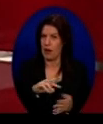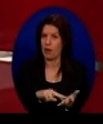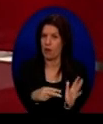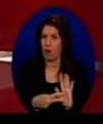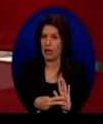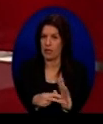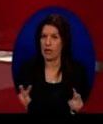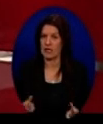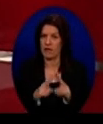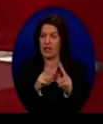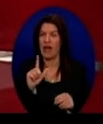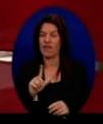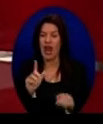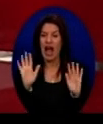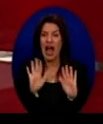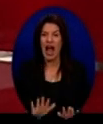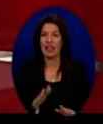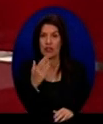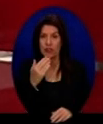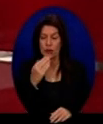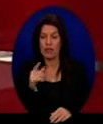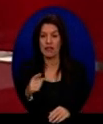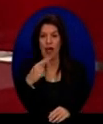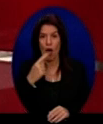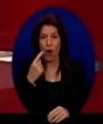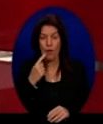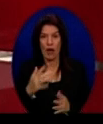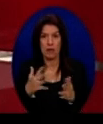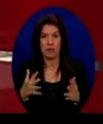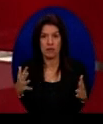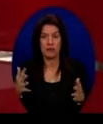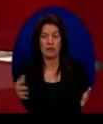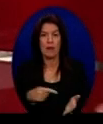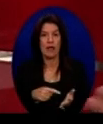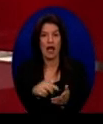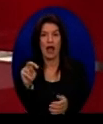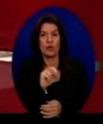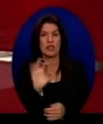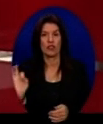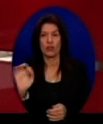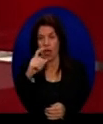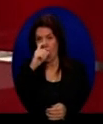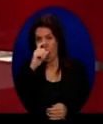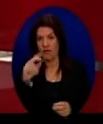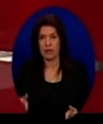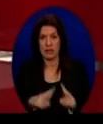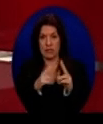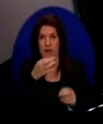צרפתית, אבל האנטישמיות, אתה אומר, הגידול והבידול זה בעיקר הנושא של ערבים בצרפת. את זורמת עם זה? את